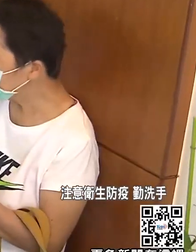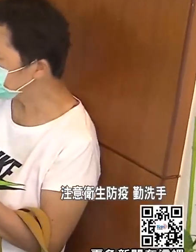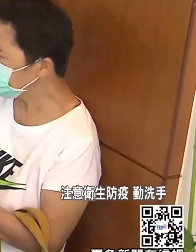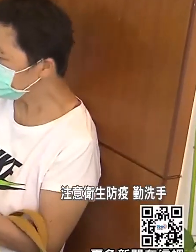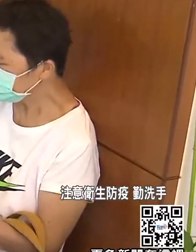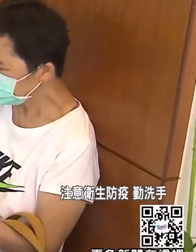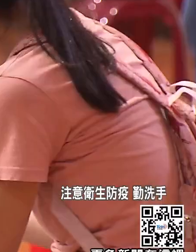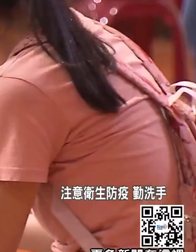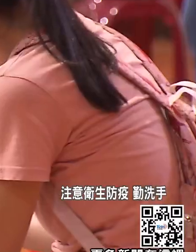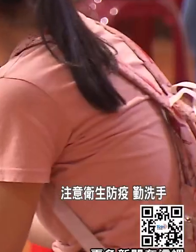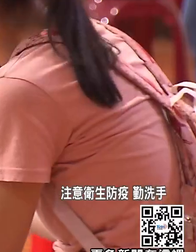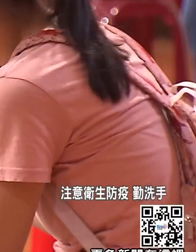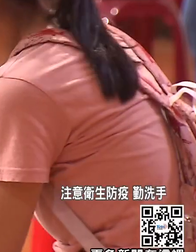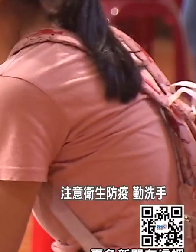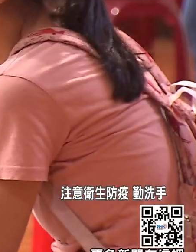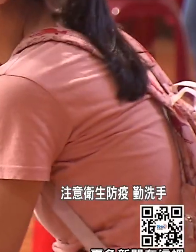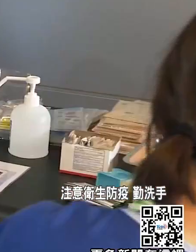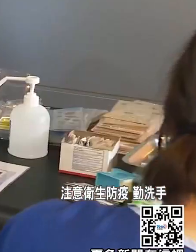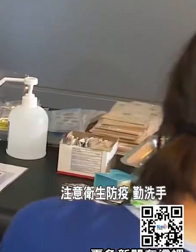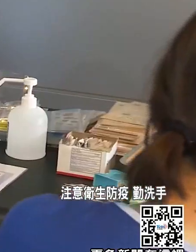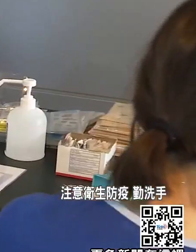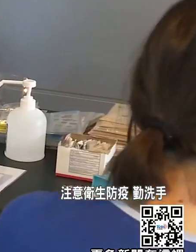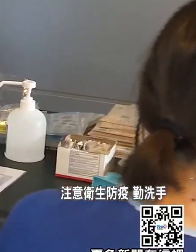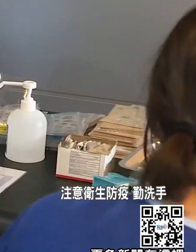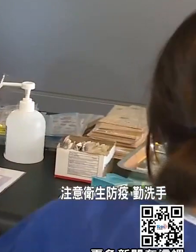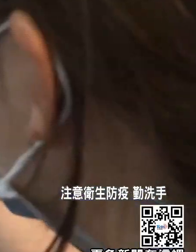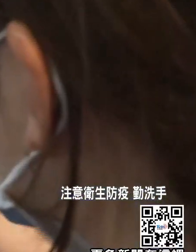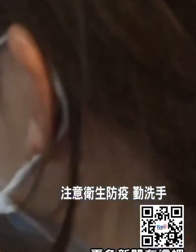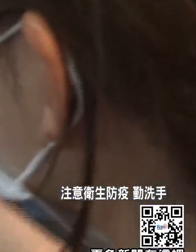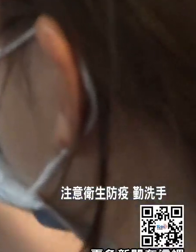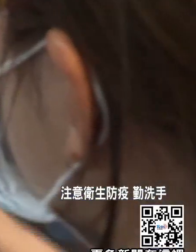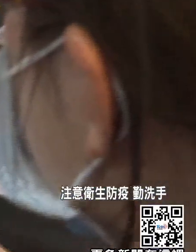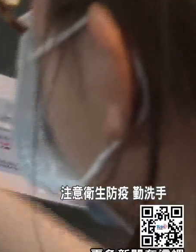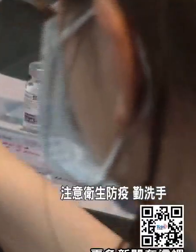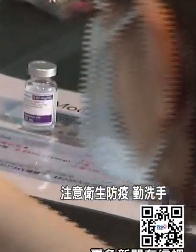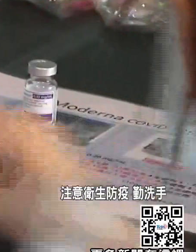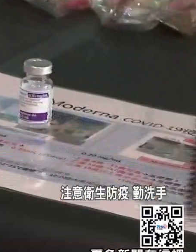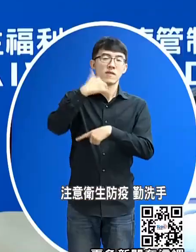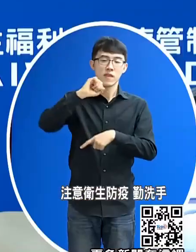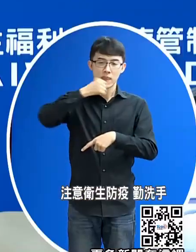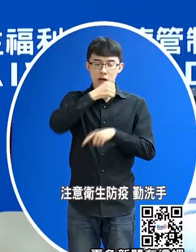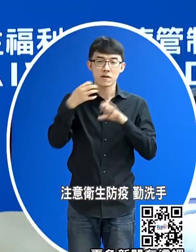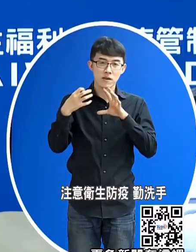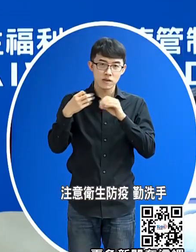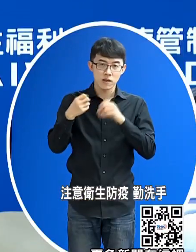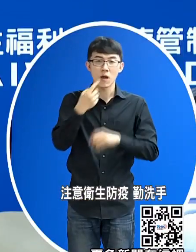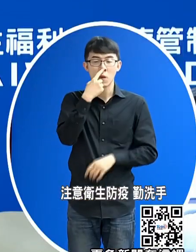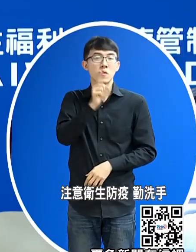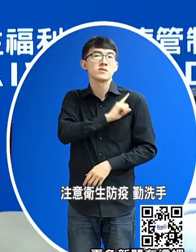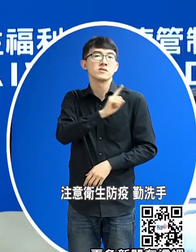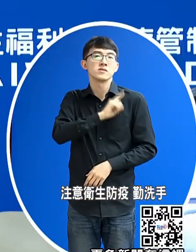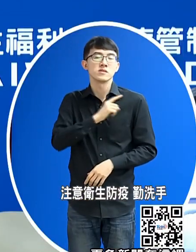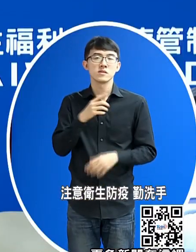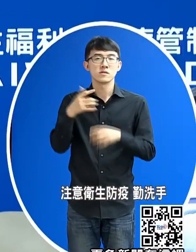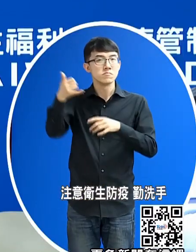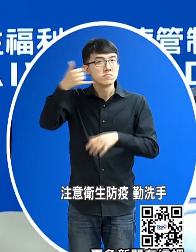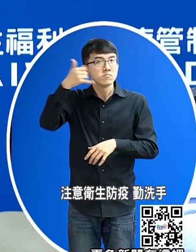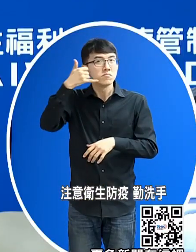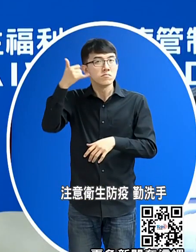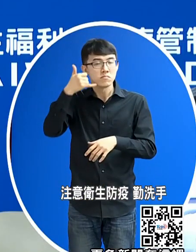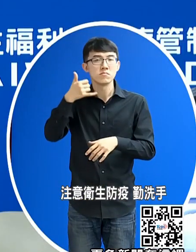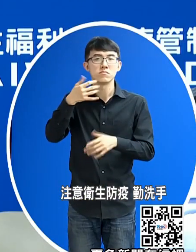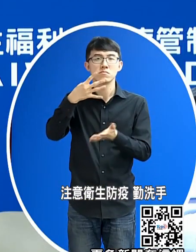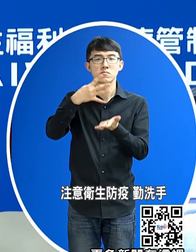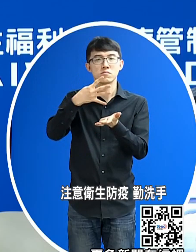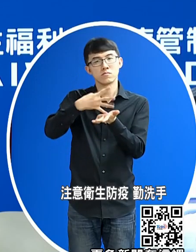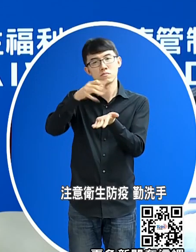的佛光山跳出来否认，也让王必胜把疫苗捐赠的始末特别说明。 所以我自己就接了4-5通了，那我想这